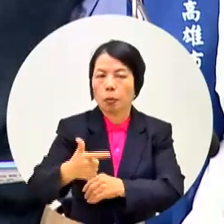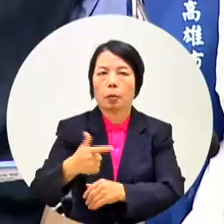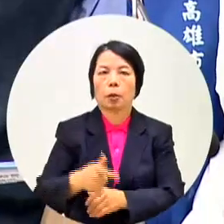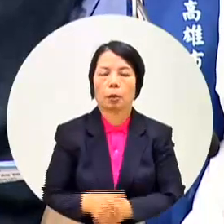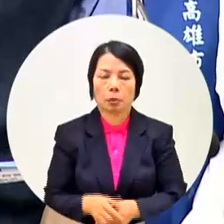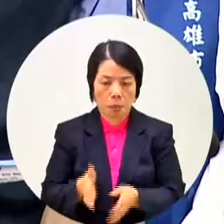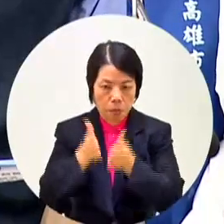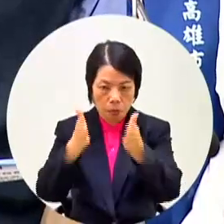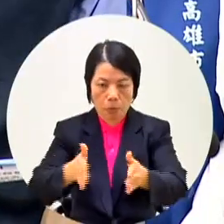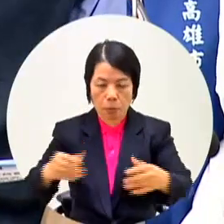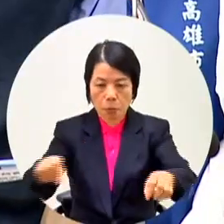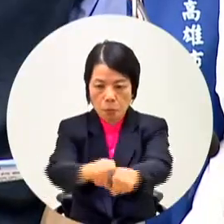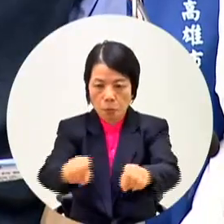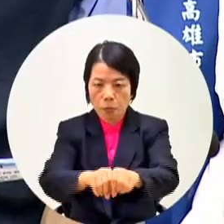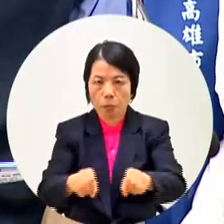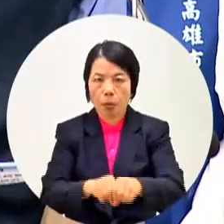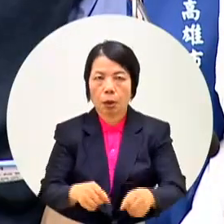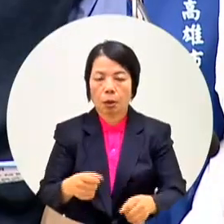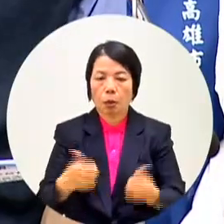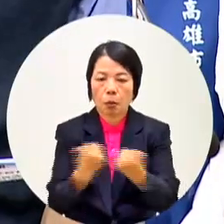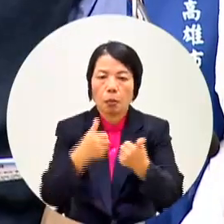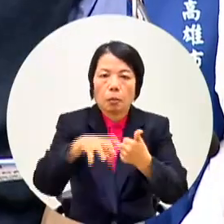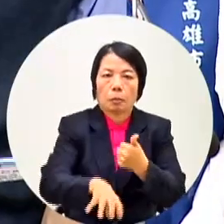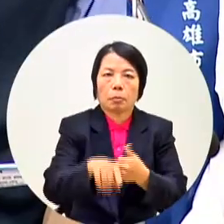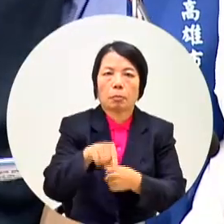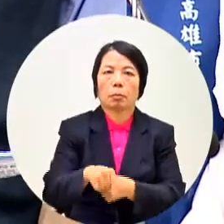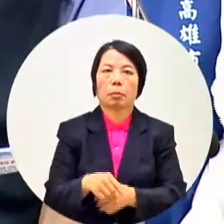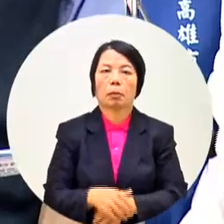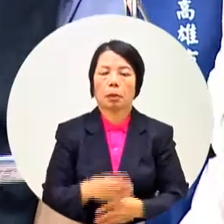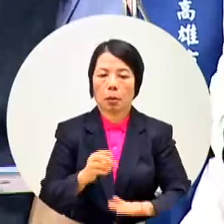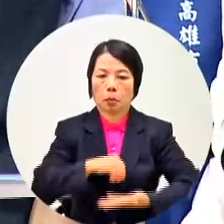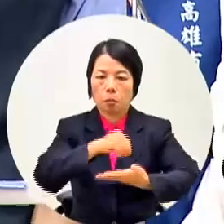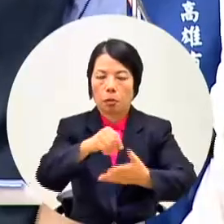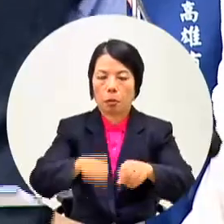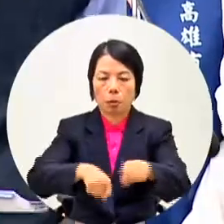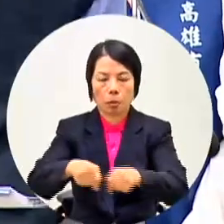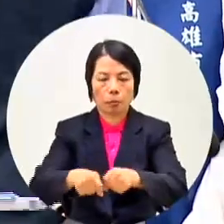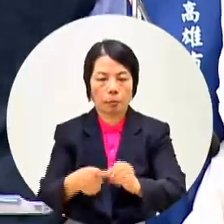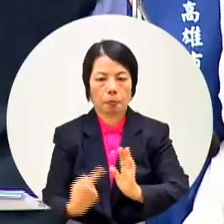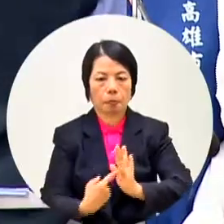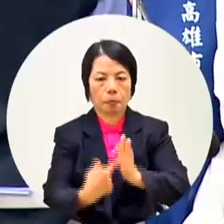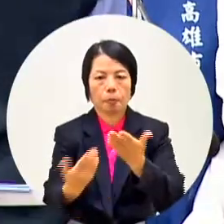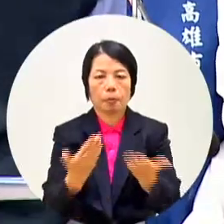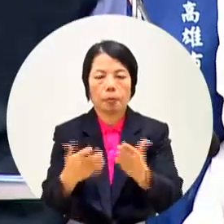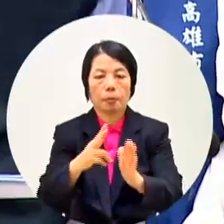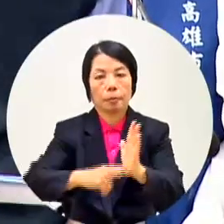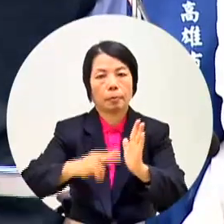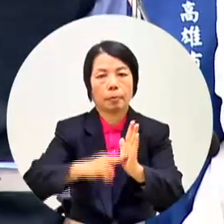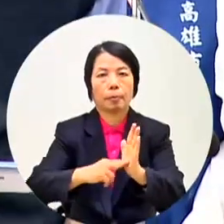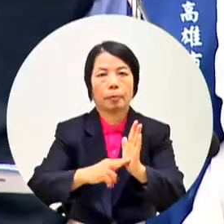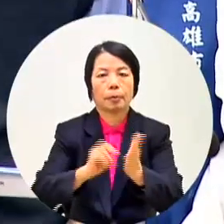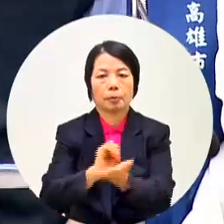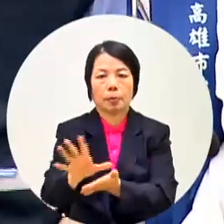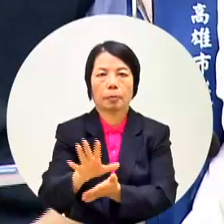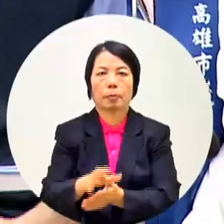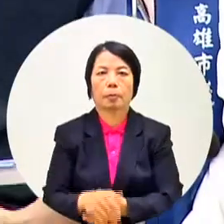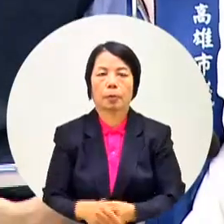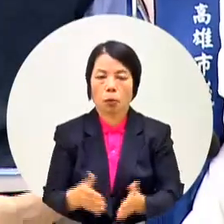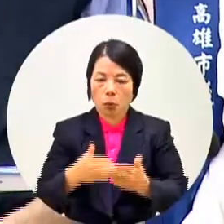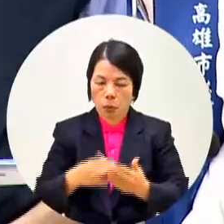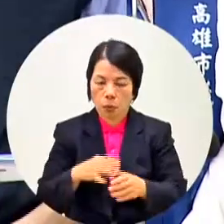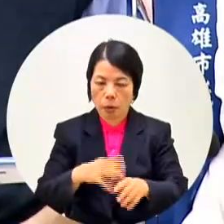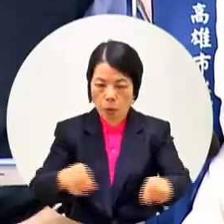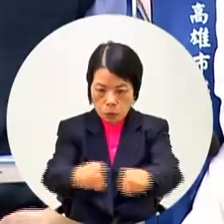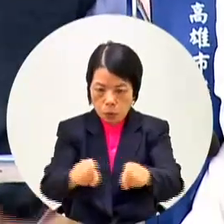会这边啊，要提出一个明确的说明报告。如果需要汰换，需要整个换新